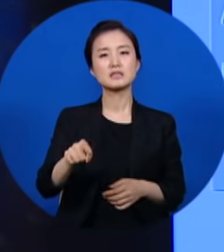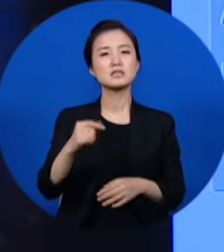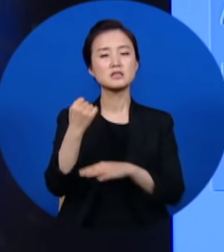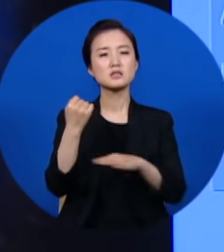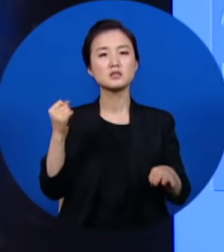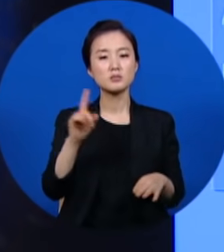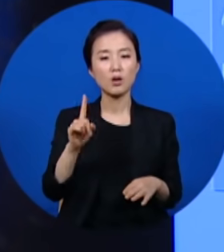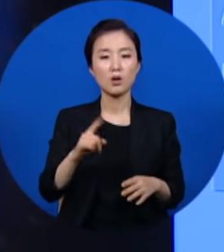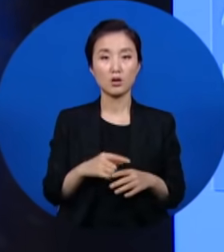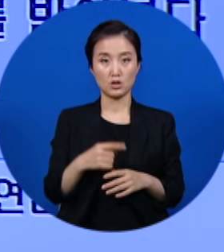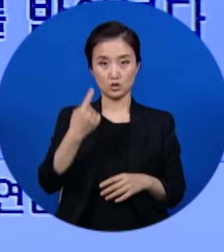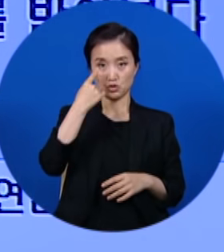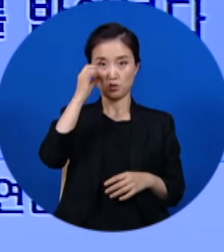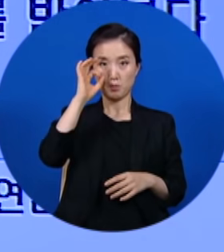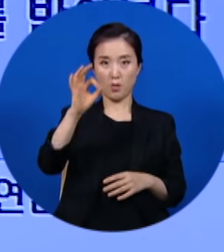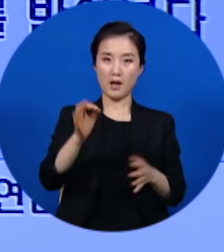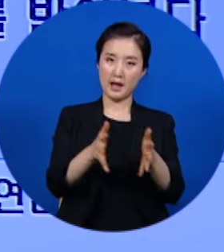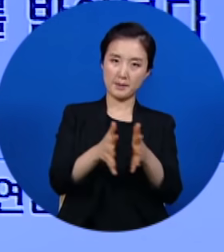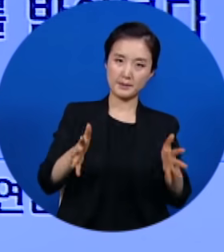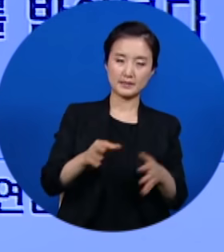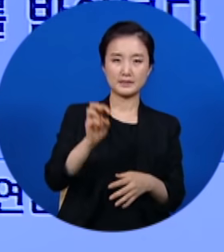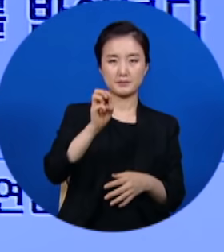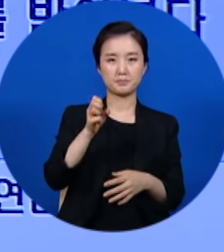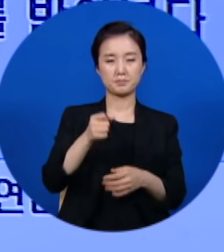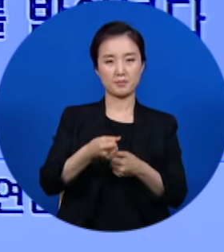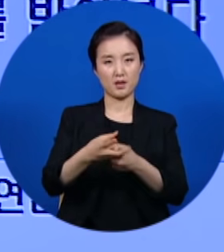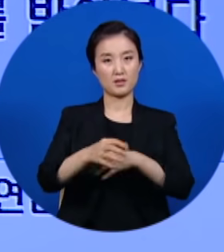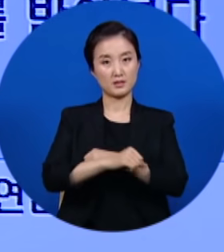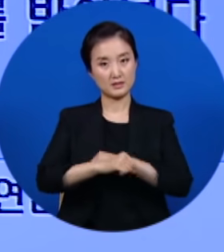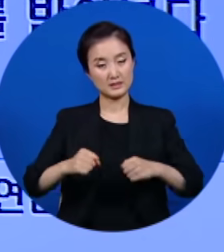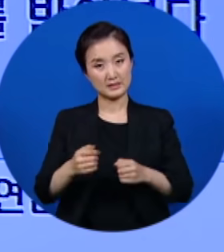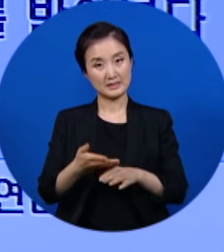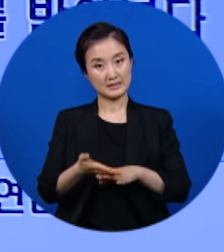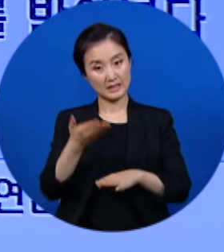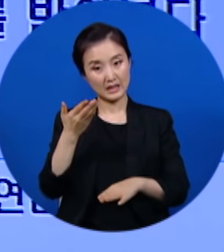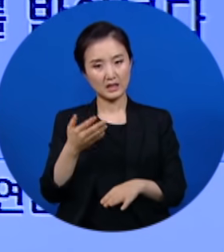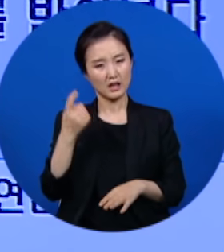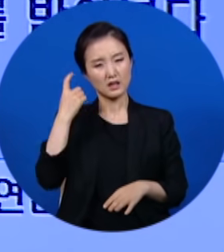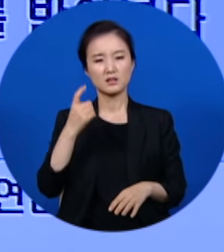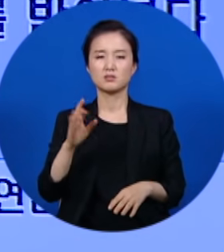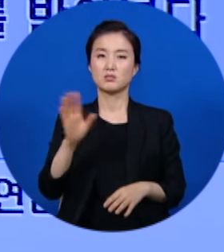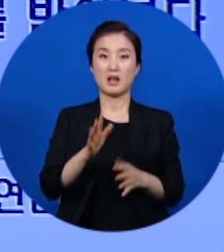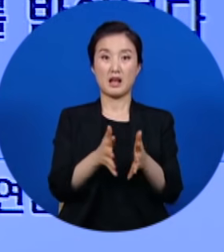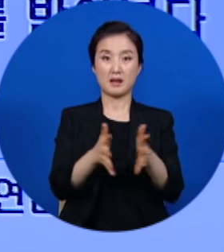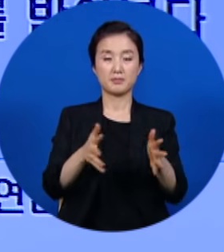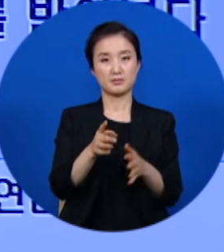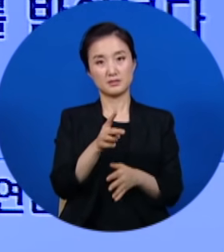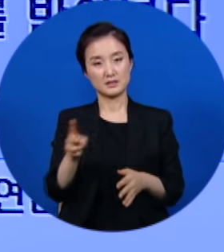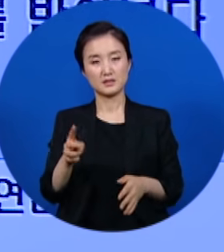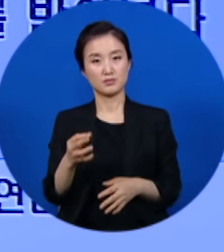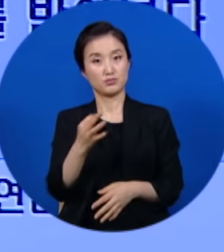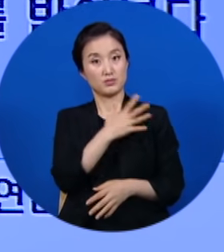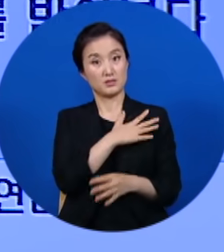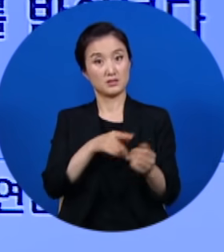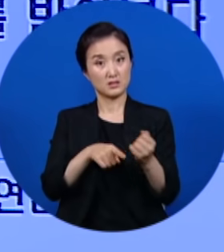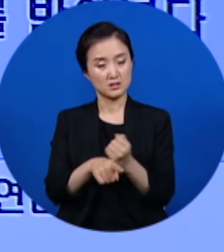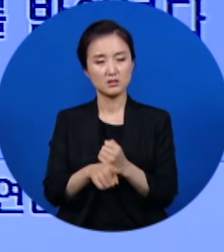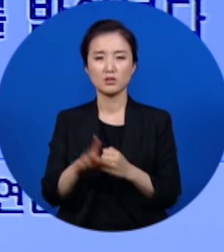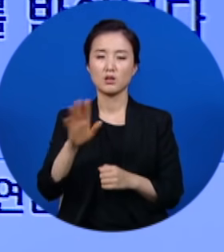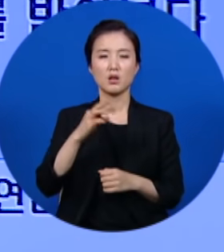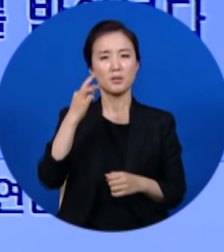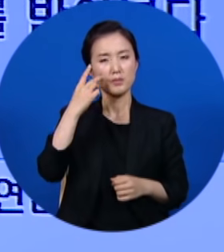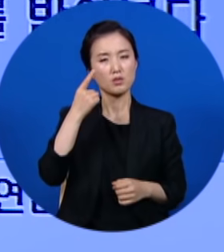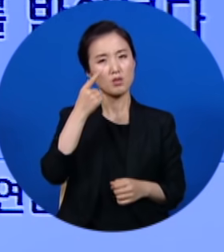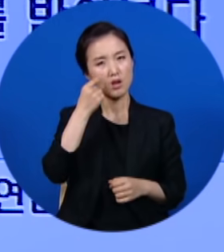눈에 보이는 거 밖에 없어요 아파트 30평 이사 아파트의 평수가 신분의 상징 입니다 근데 지금 미국 일본